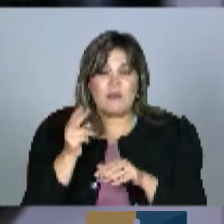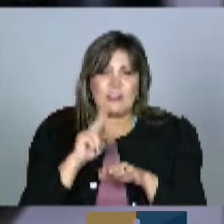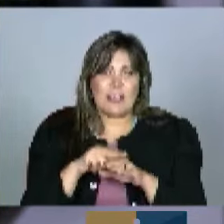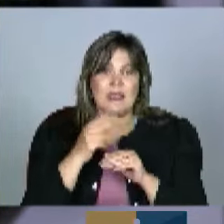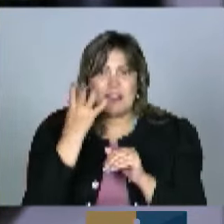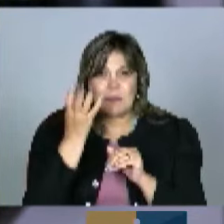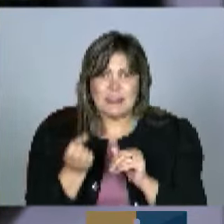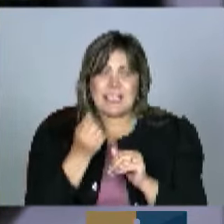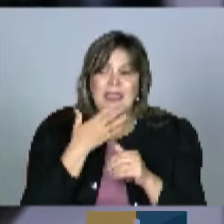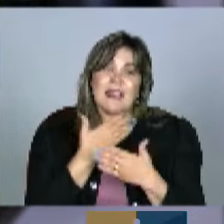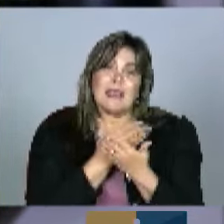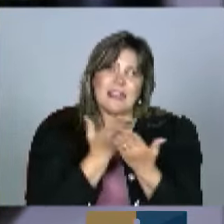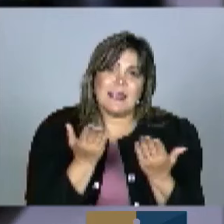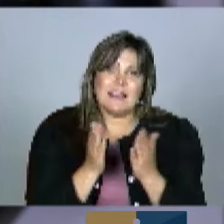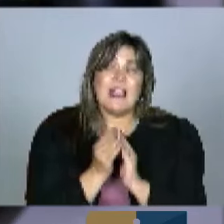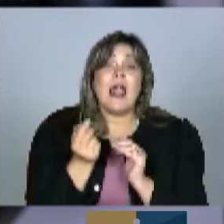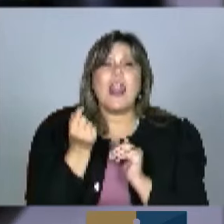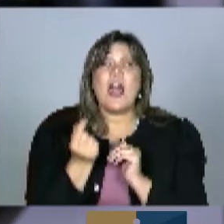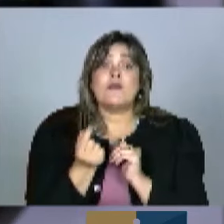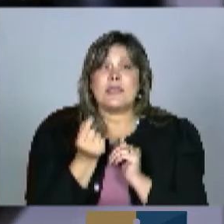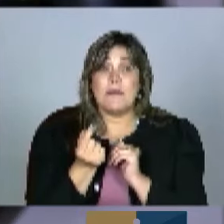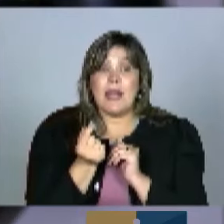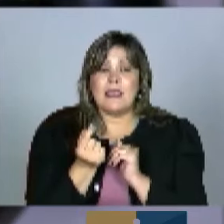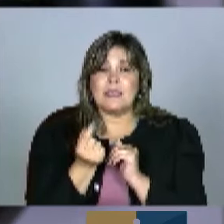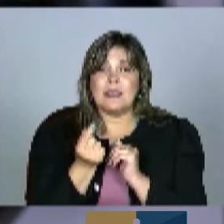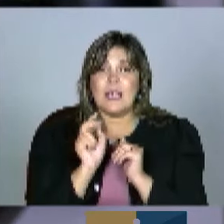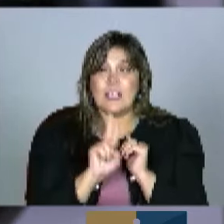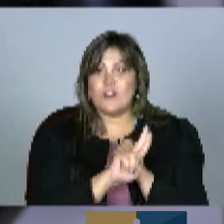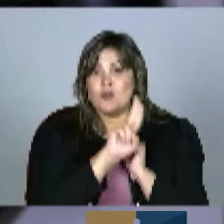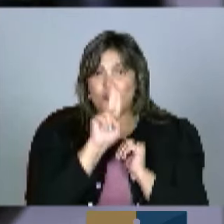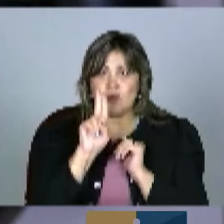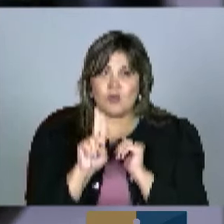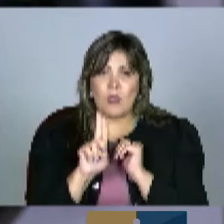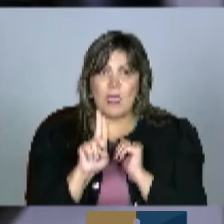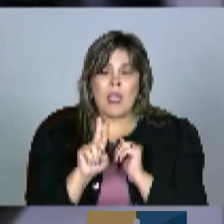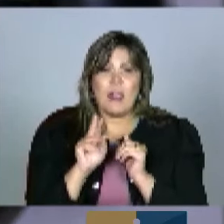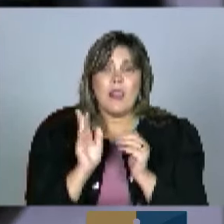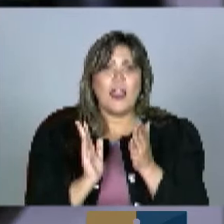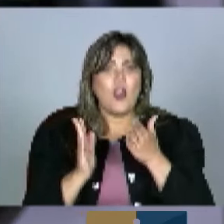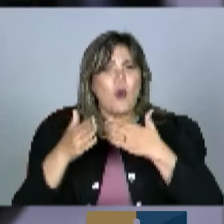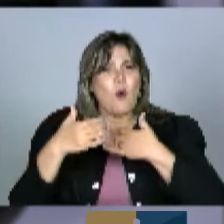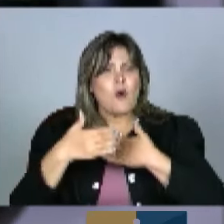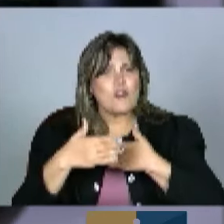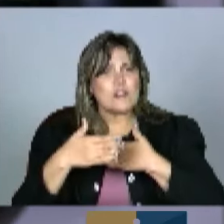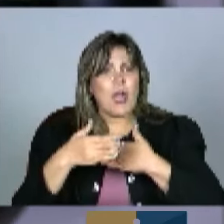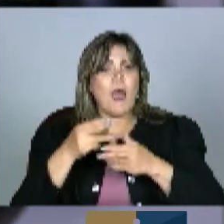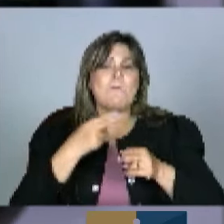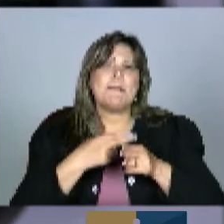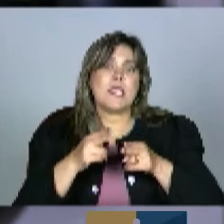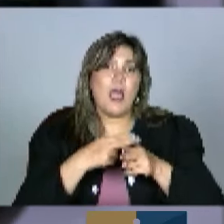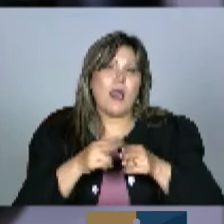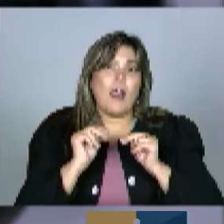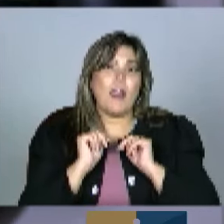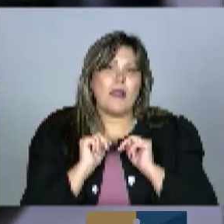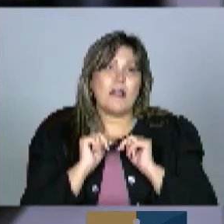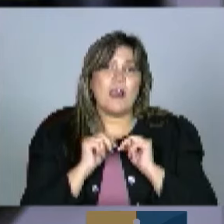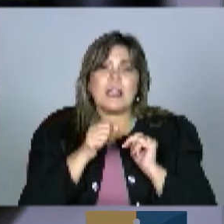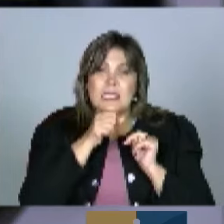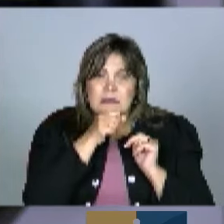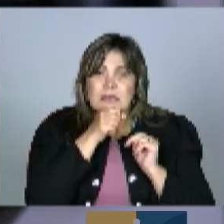الخير اهلا بيك اتفضلي يا فندم سؤ لو سمحت بس كنت عاوزه اسال عندنا في اوضه متاجره لست